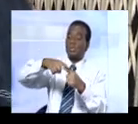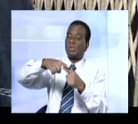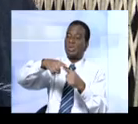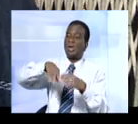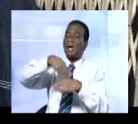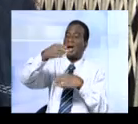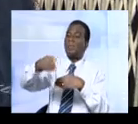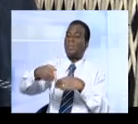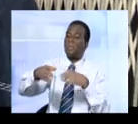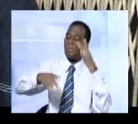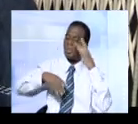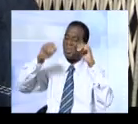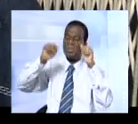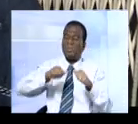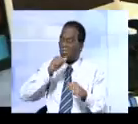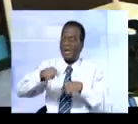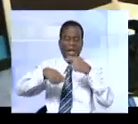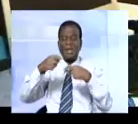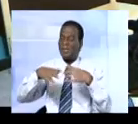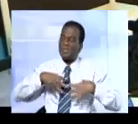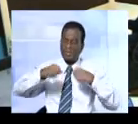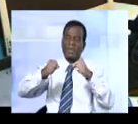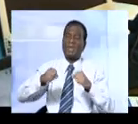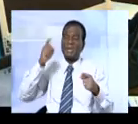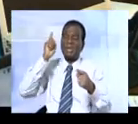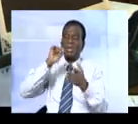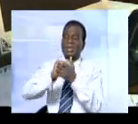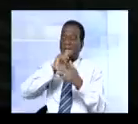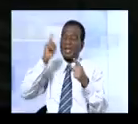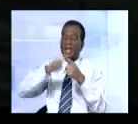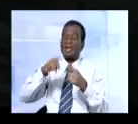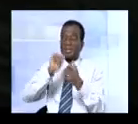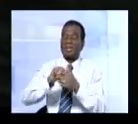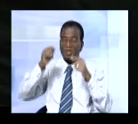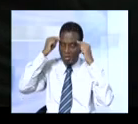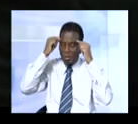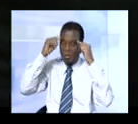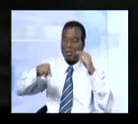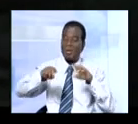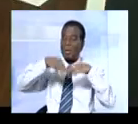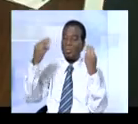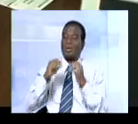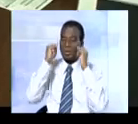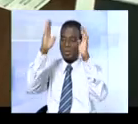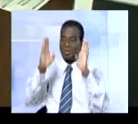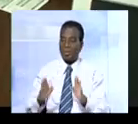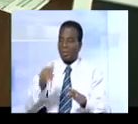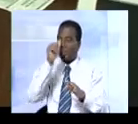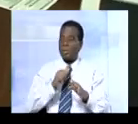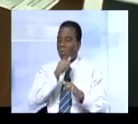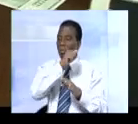après maladie, ne peut pas se prendre en charge. C'est à ces préoccupations que la mutuelle des enseignants du privé de Côte d'Ivoire, MEPSI,